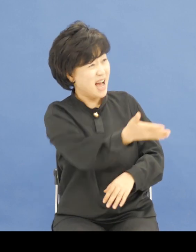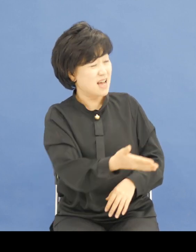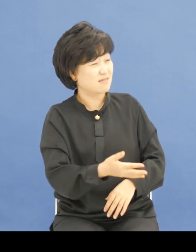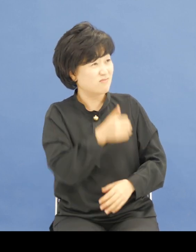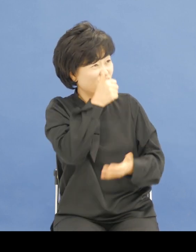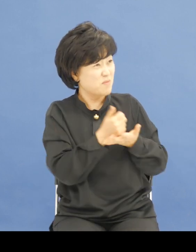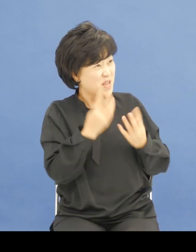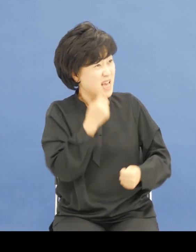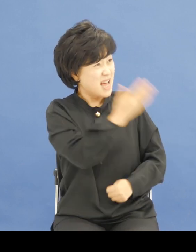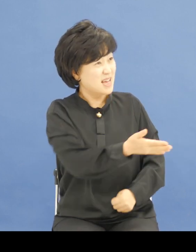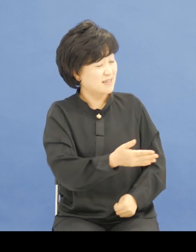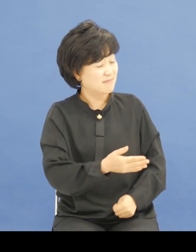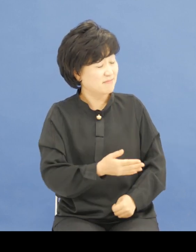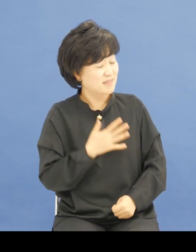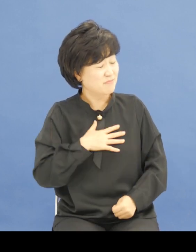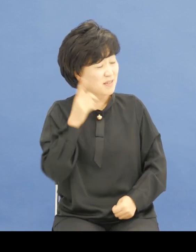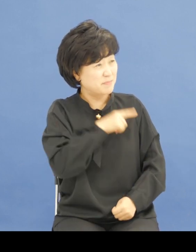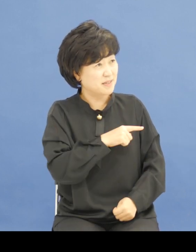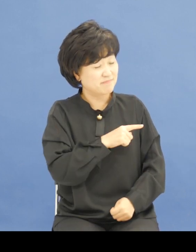들렸는데 평생